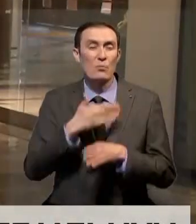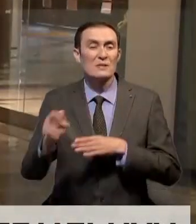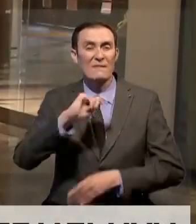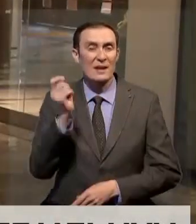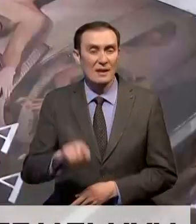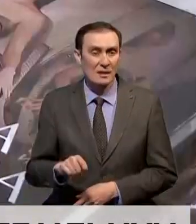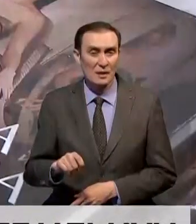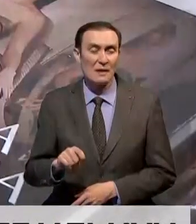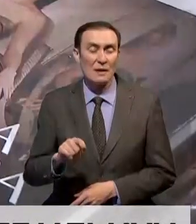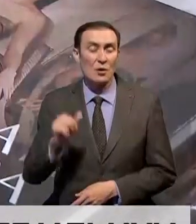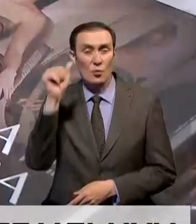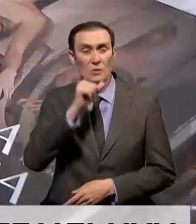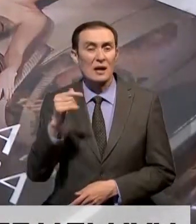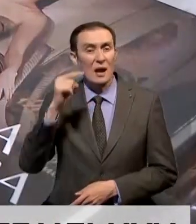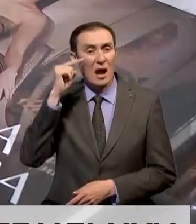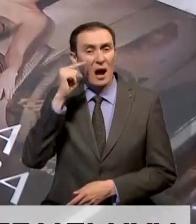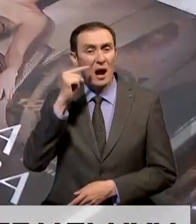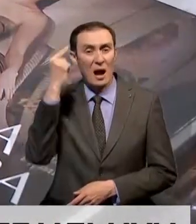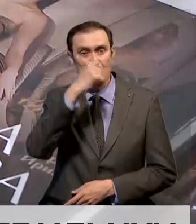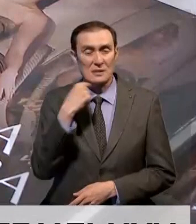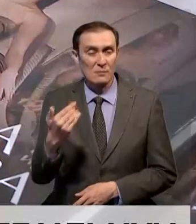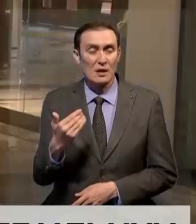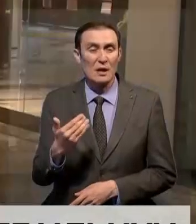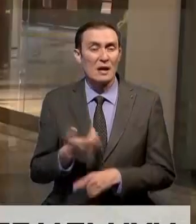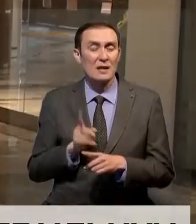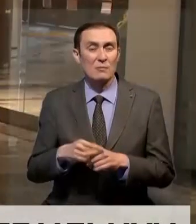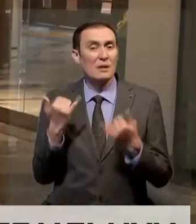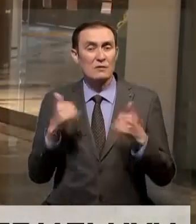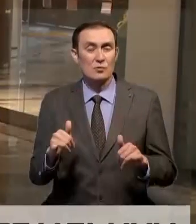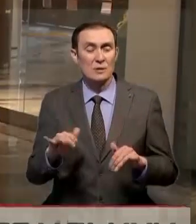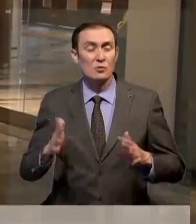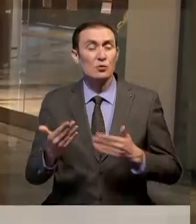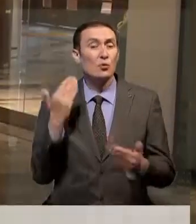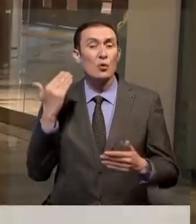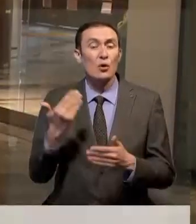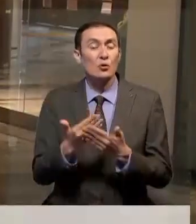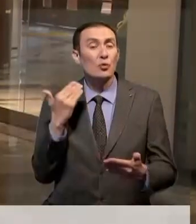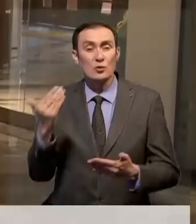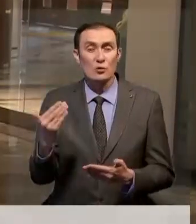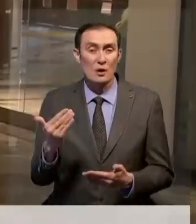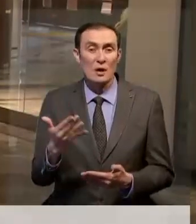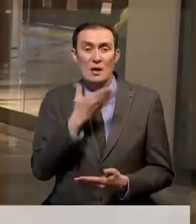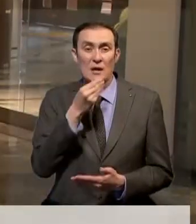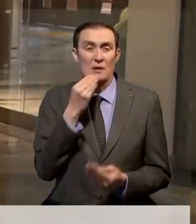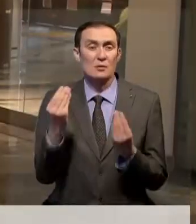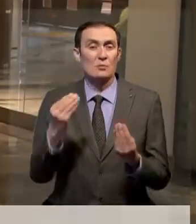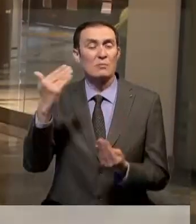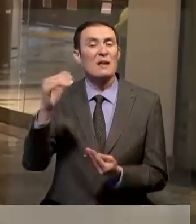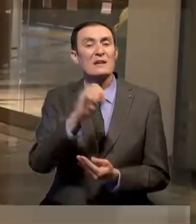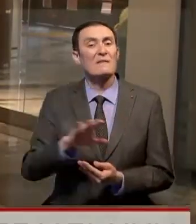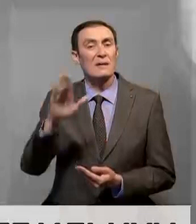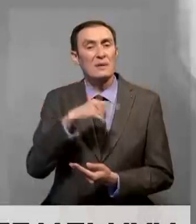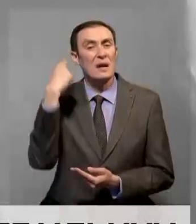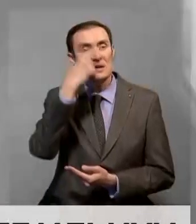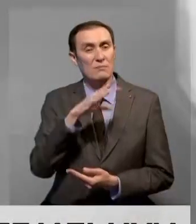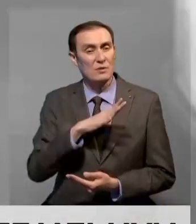послевоенные года, именно как азиатка. И это было революционное событие, потому что до нее каноном красоты считалась европейская